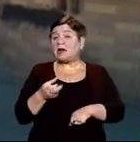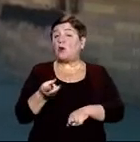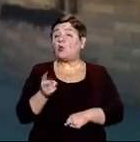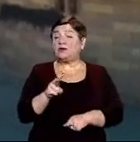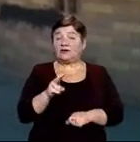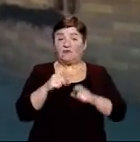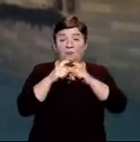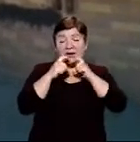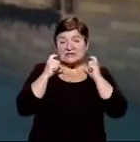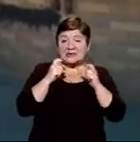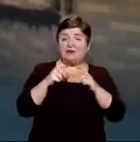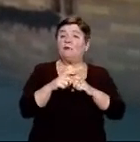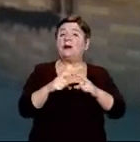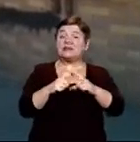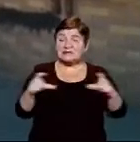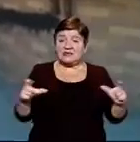магазини або